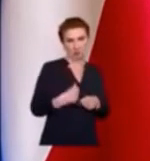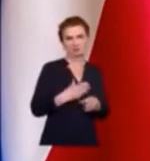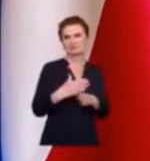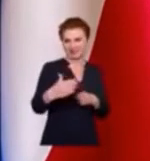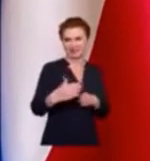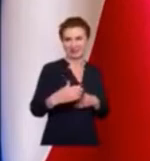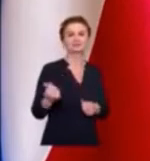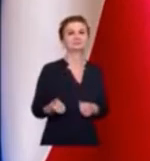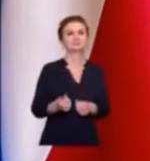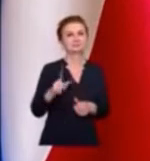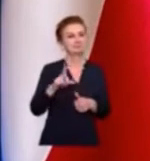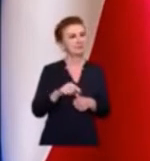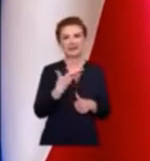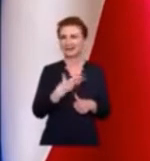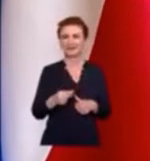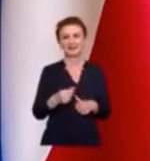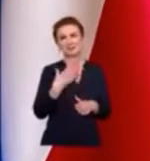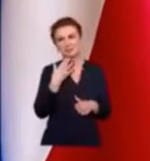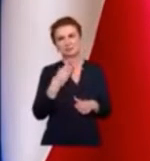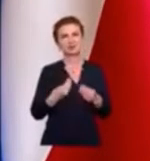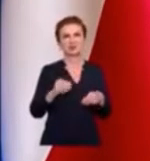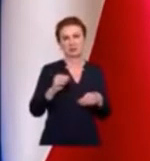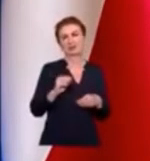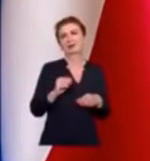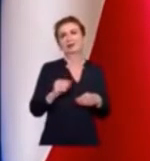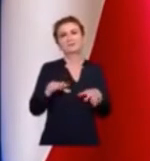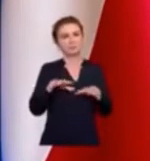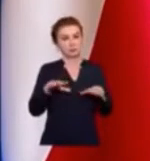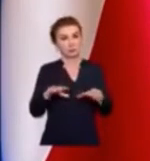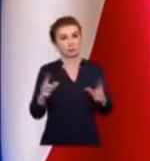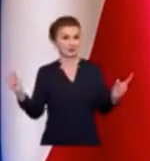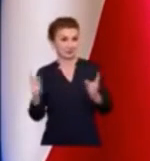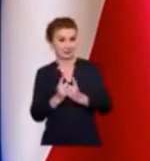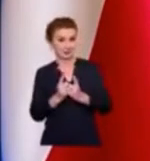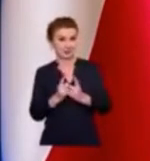ale też nie rekomendujemy dużych spotkań tego typu jak wesela